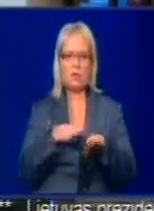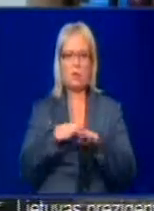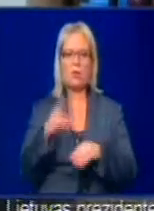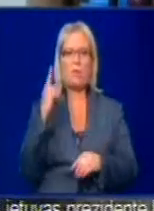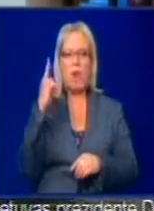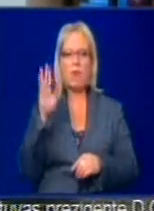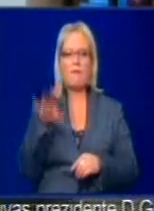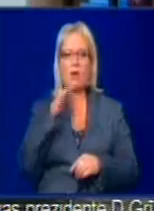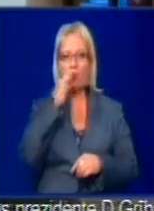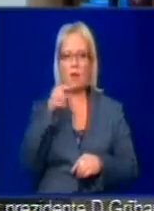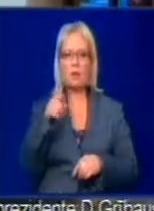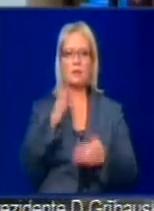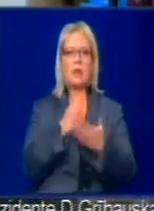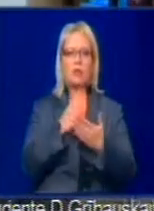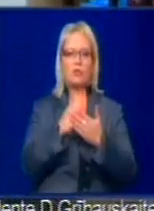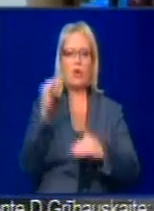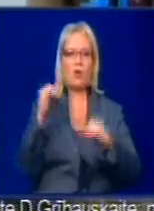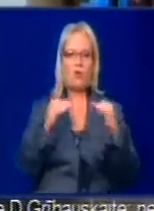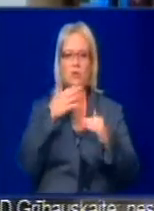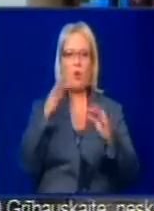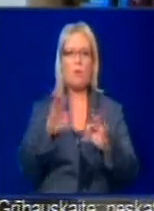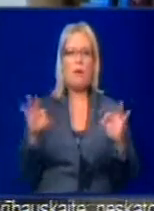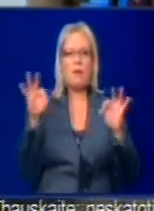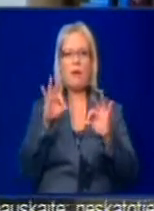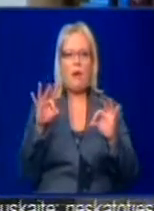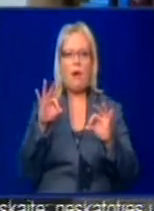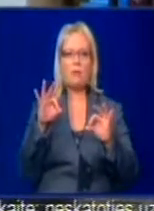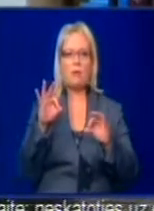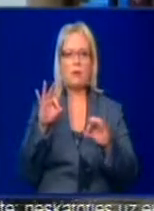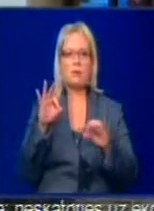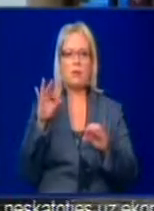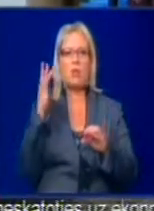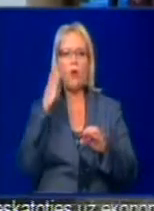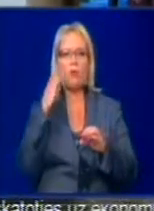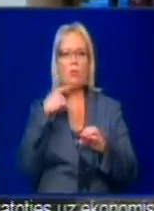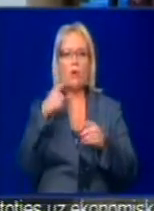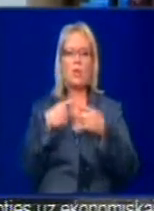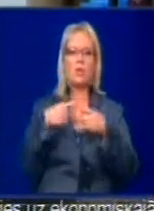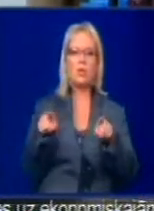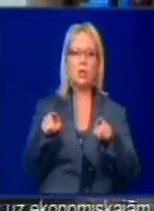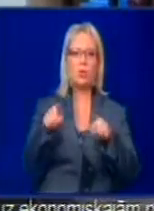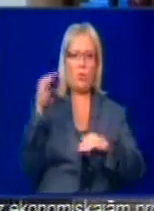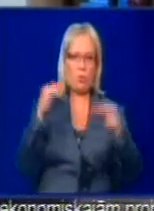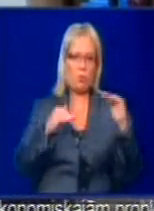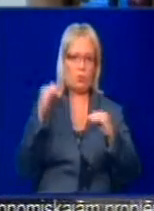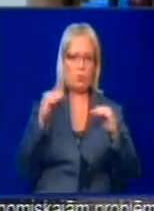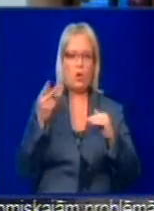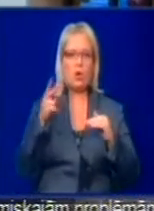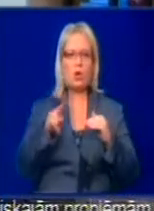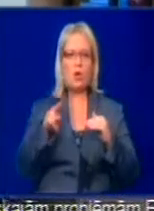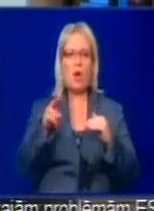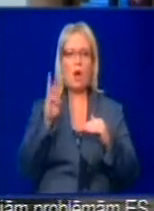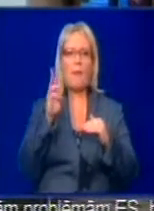var teikt, ka tas ir esošais kurs, jo nu nav nekādas arī ekonomiskās loģikas noteikt jau kādu citu kursu, jo Maastrichtas